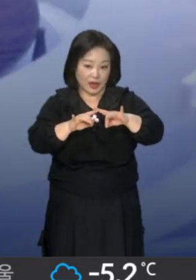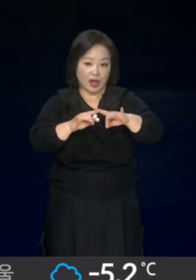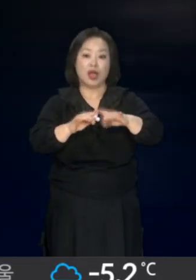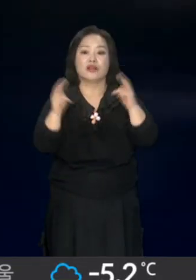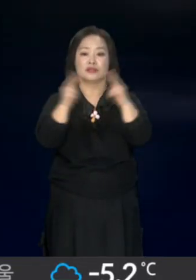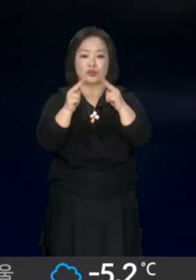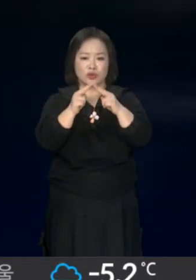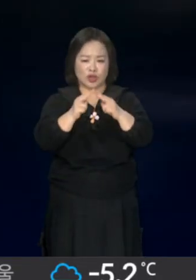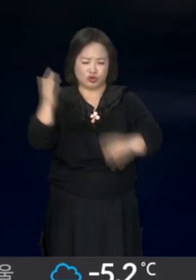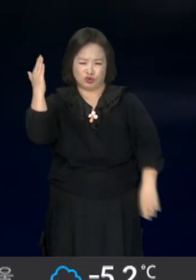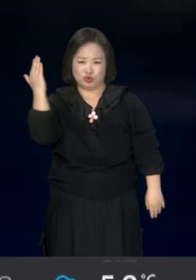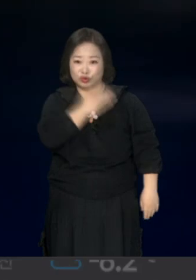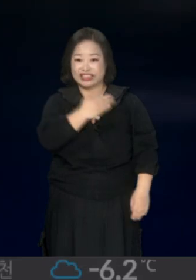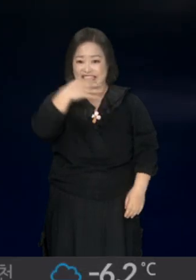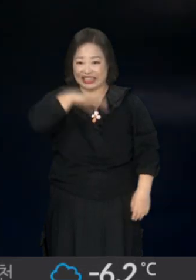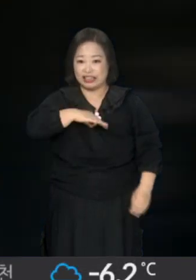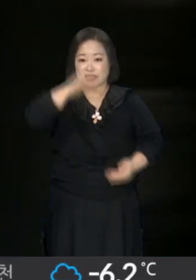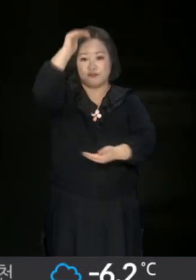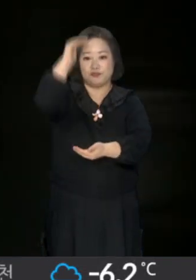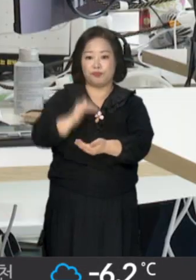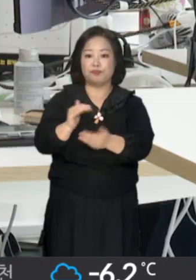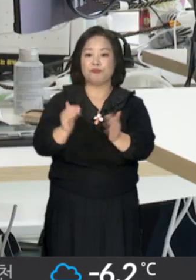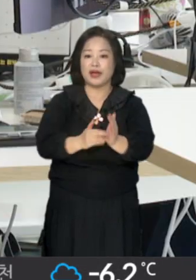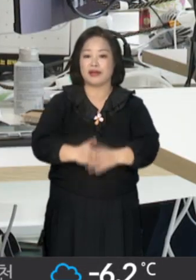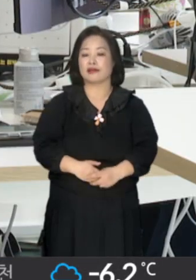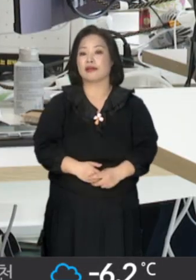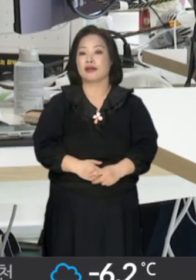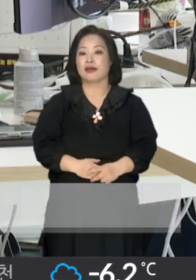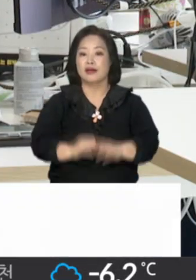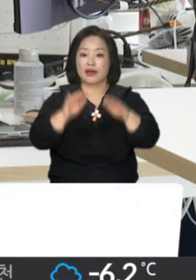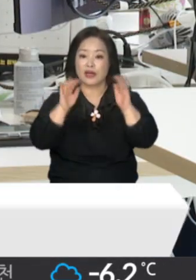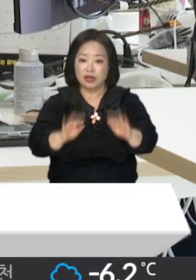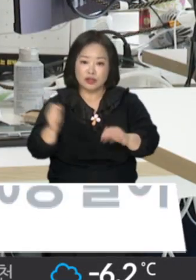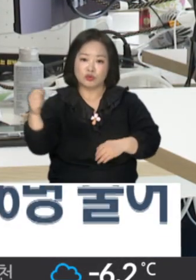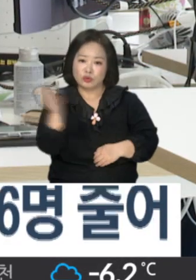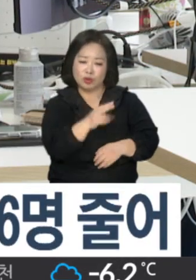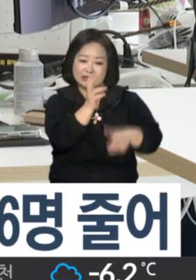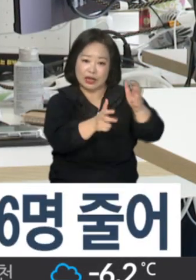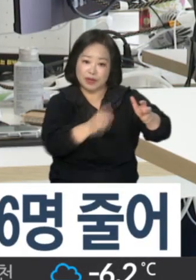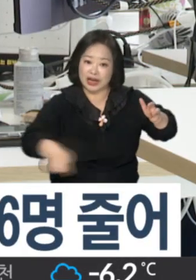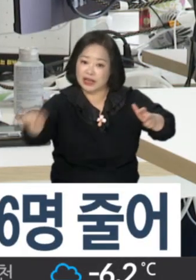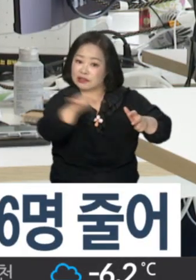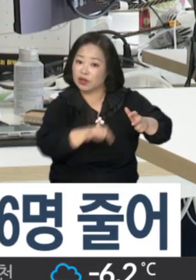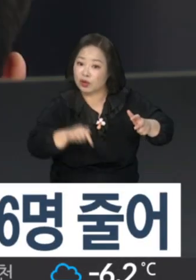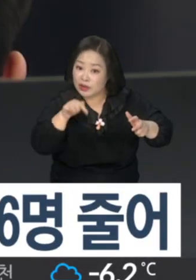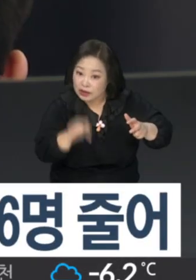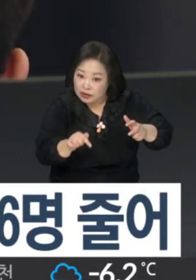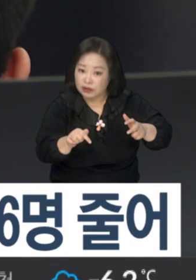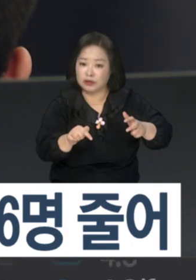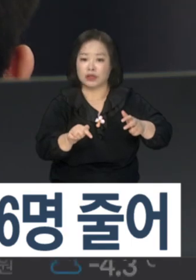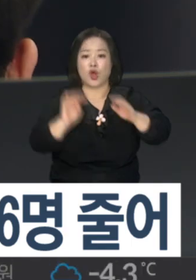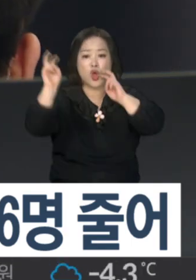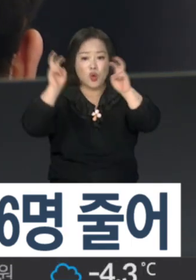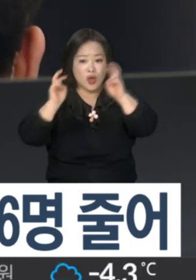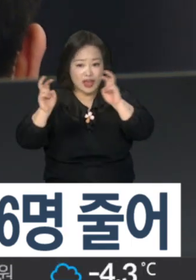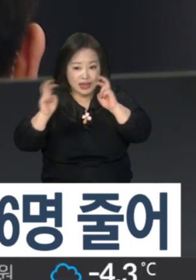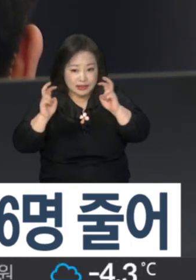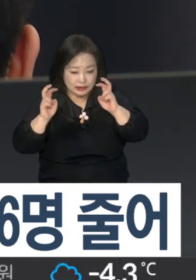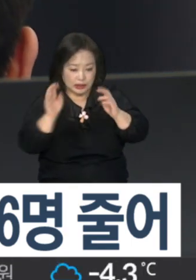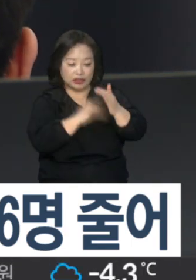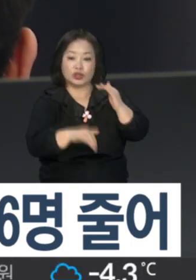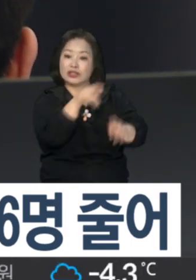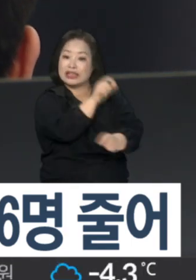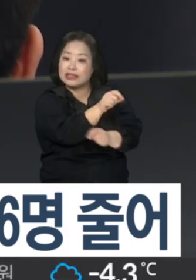제조업에서 순수익이 가장 많이 줄었습니다 어항 악화는 상용직 비중 감소로 이어져 기업당 상용직